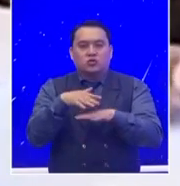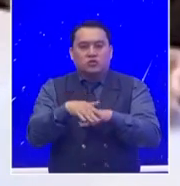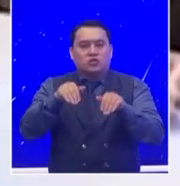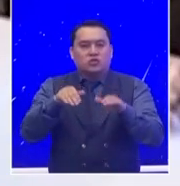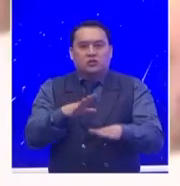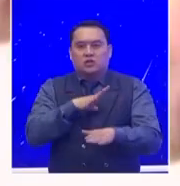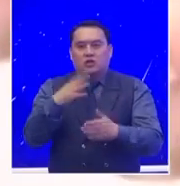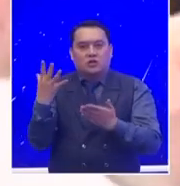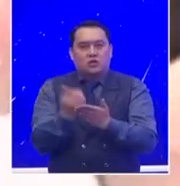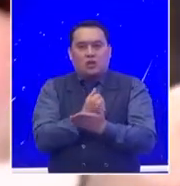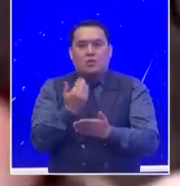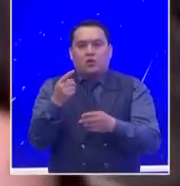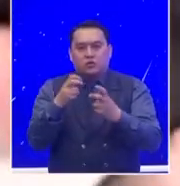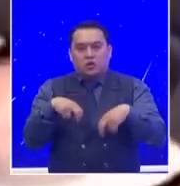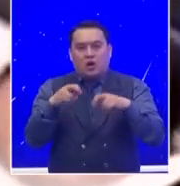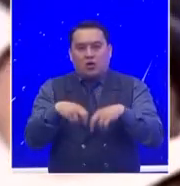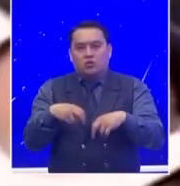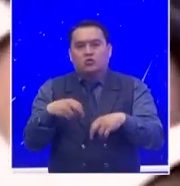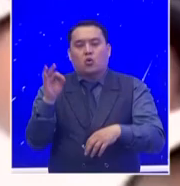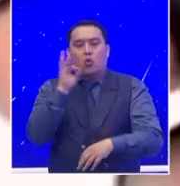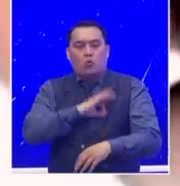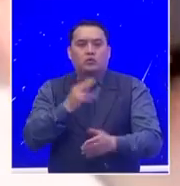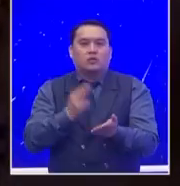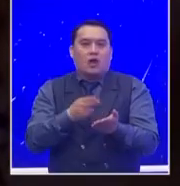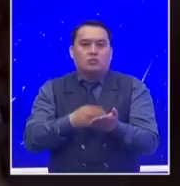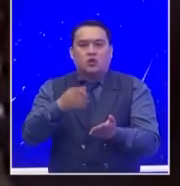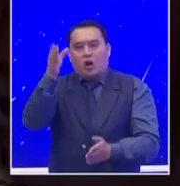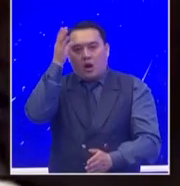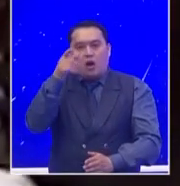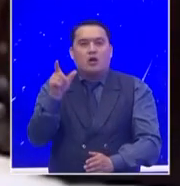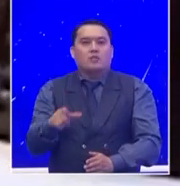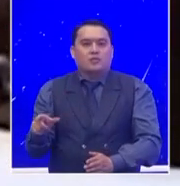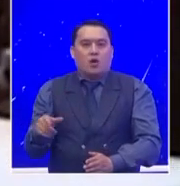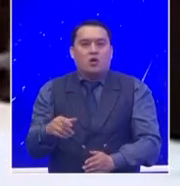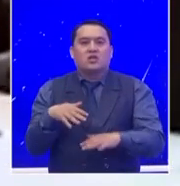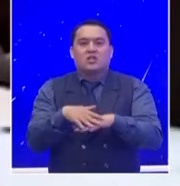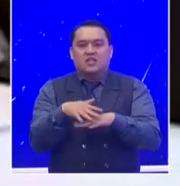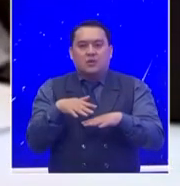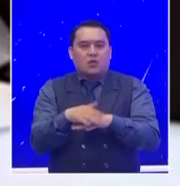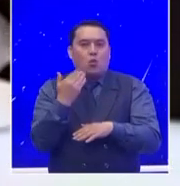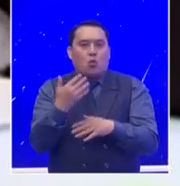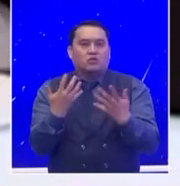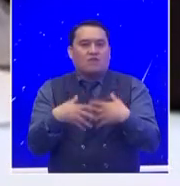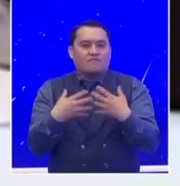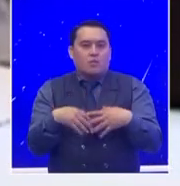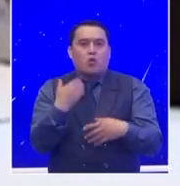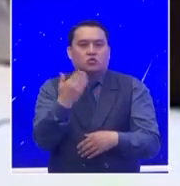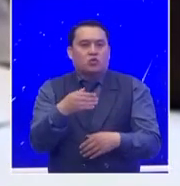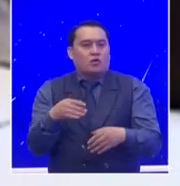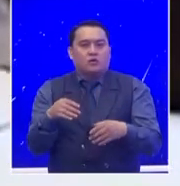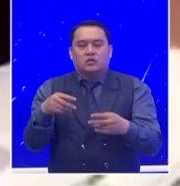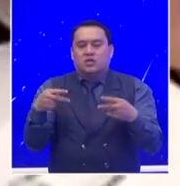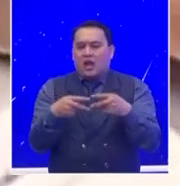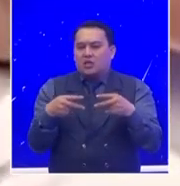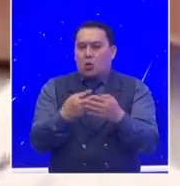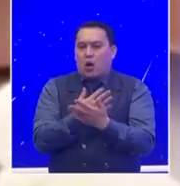таппаған, Навестоксты зерттеп, қолданбалы тұрғыда дәлелдеген ғалым. Смағұлов есептеу математикасы, оның физикадағы теңдеу